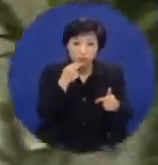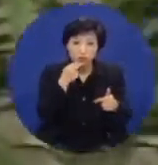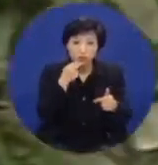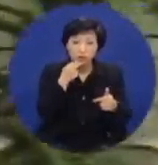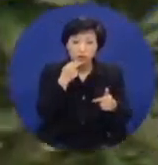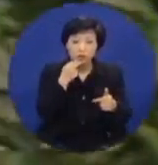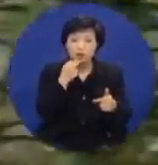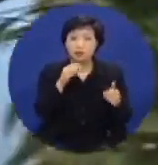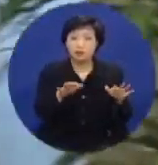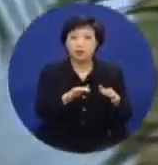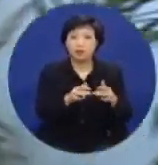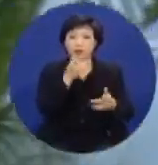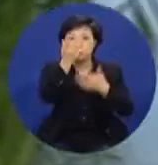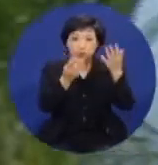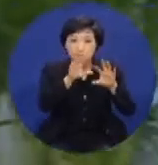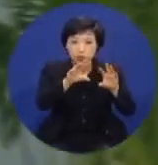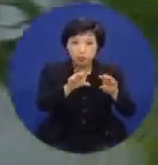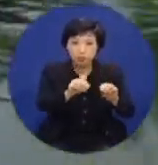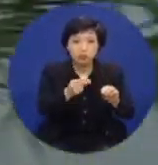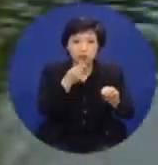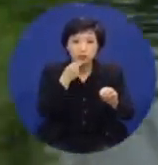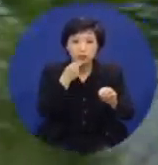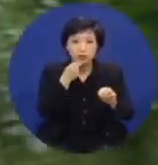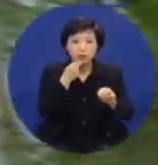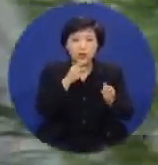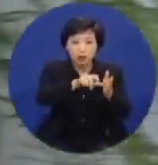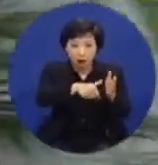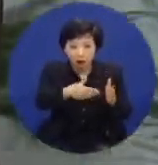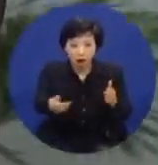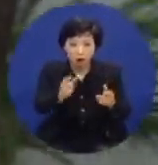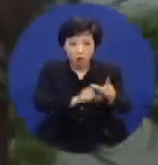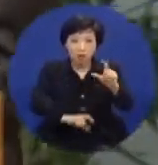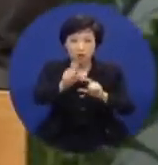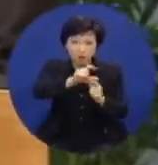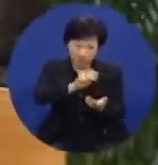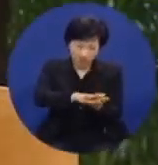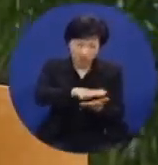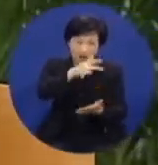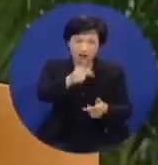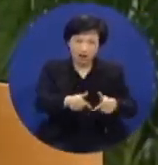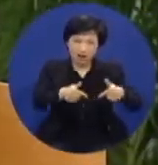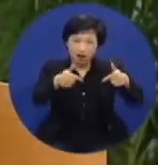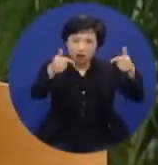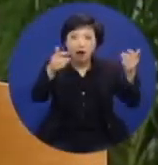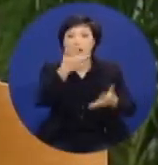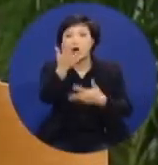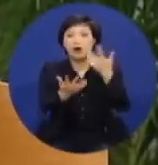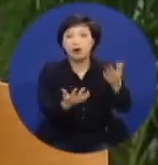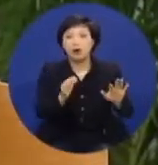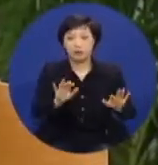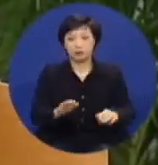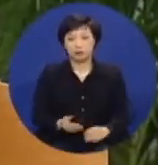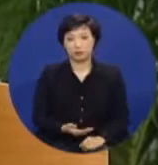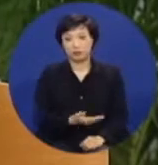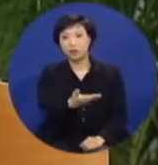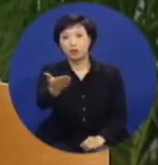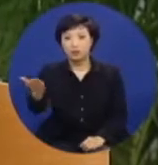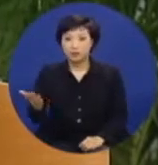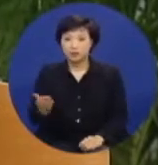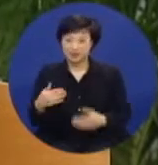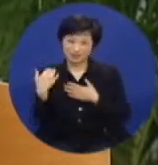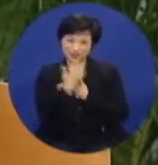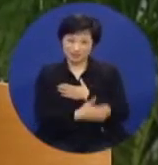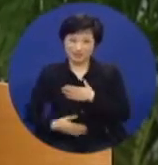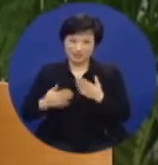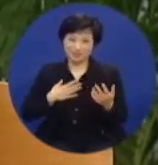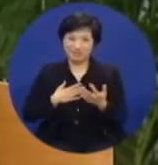않고 꼭 가맹 갈수록 토 더욱 더 뜨겁게 타고 육체는 두려 감은 따숩고